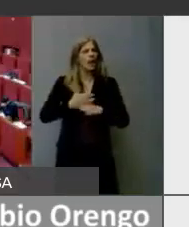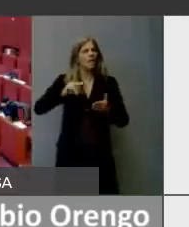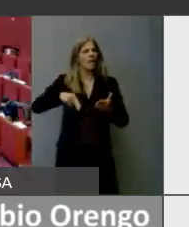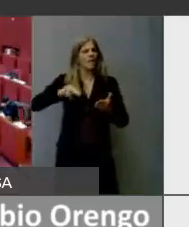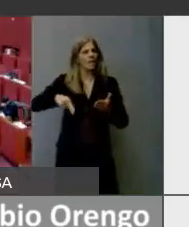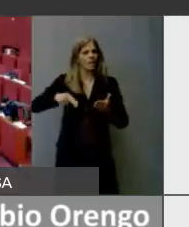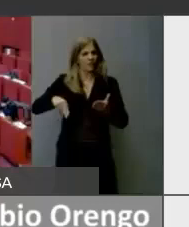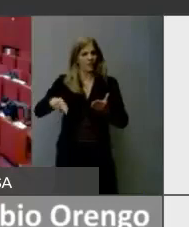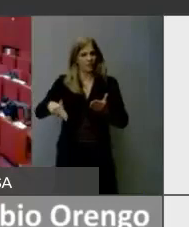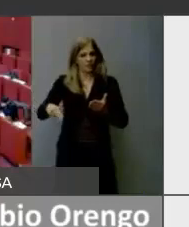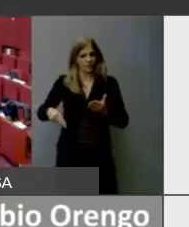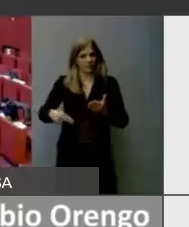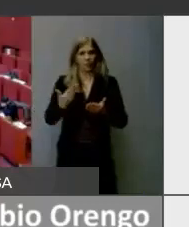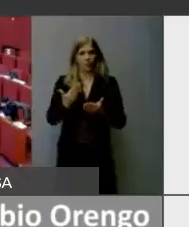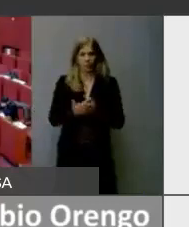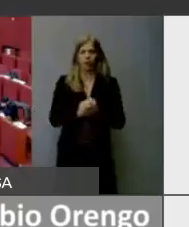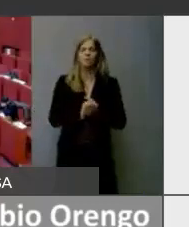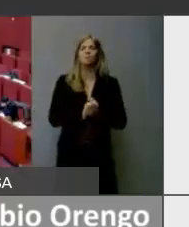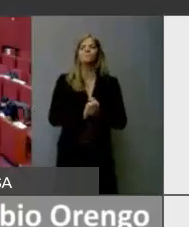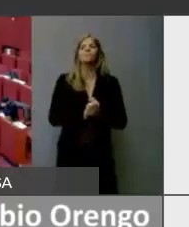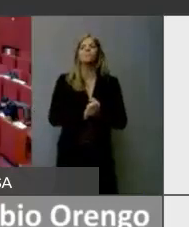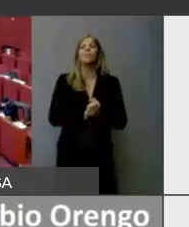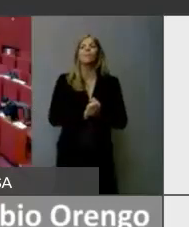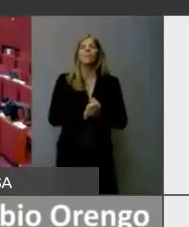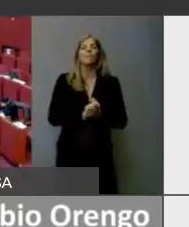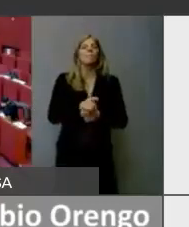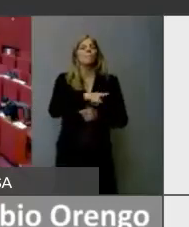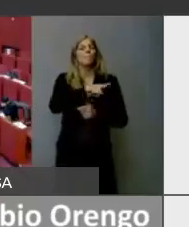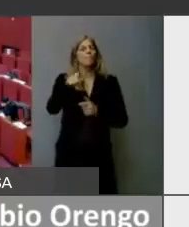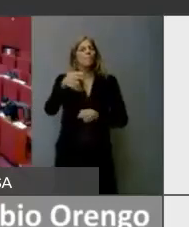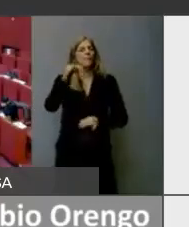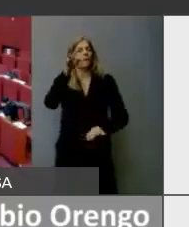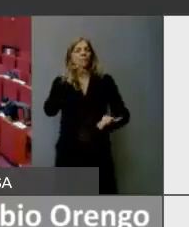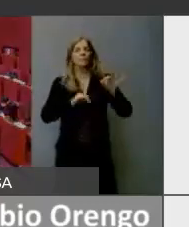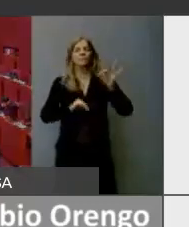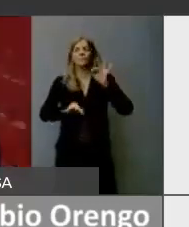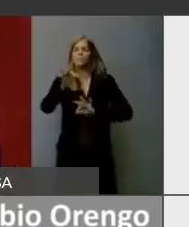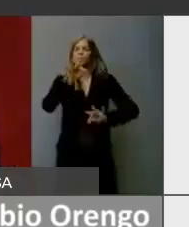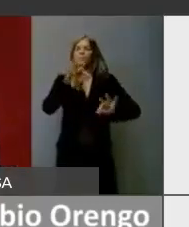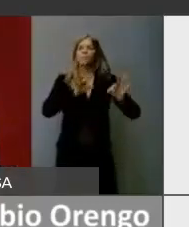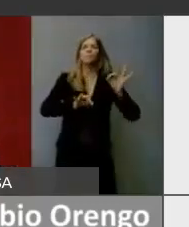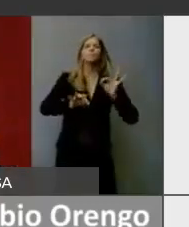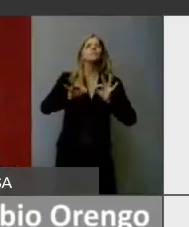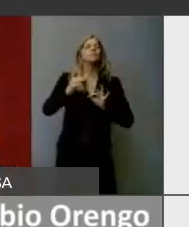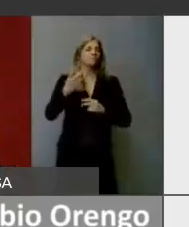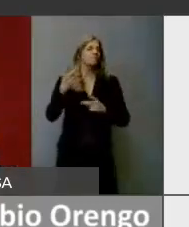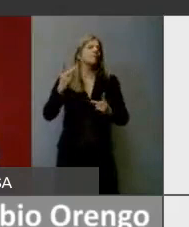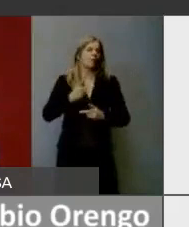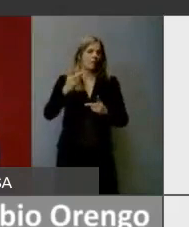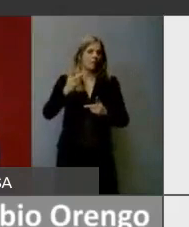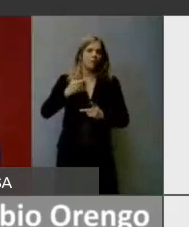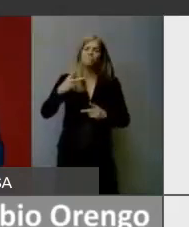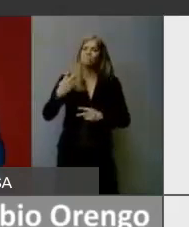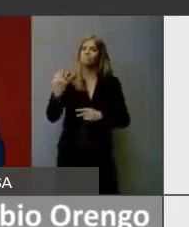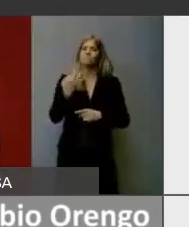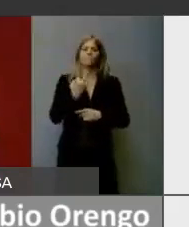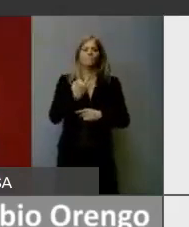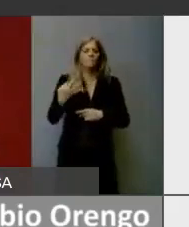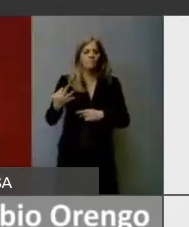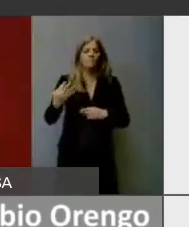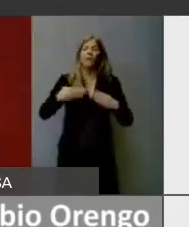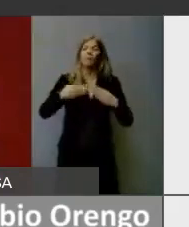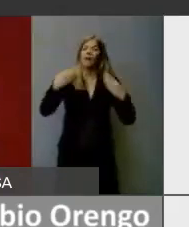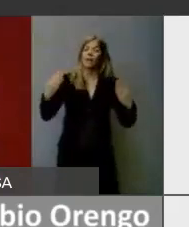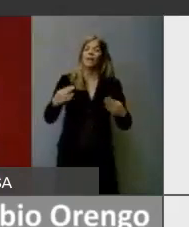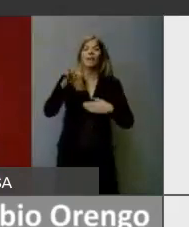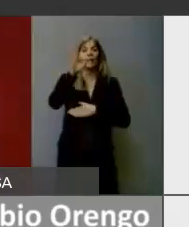mozione. Le parole che voi avete detto sono certamente vere, giuste. Le barriere architettoniche sono un